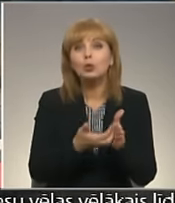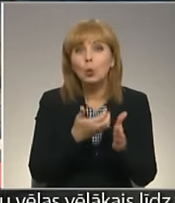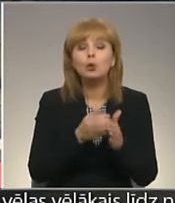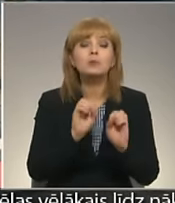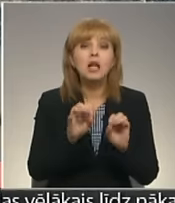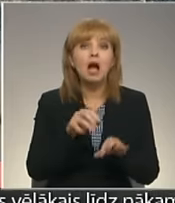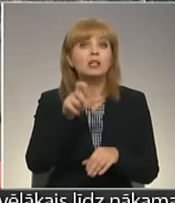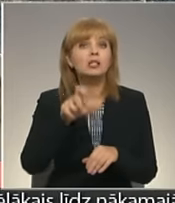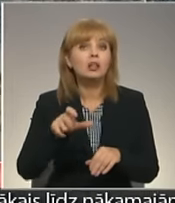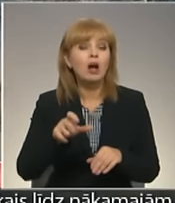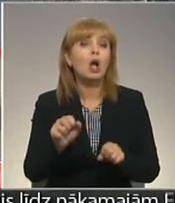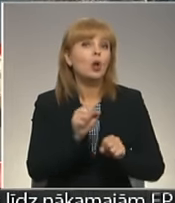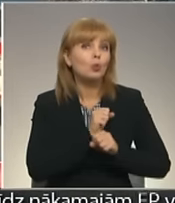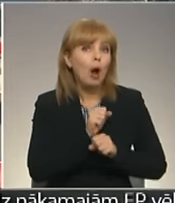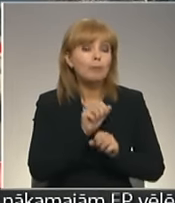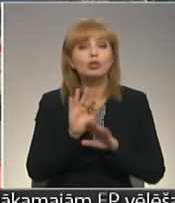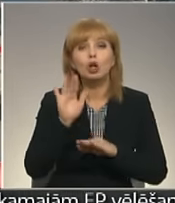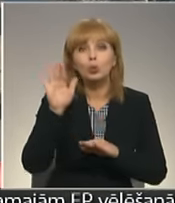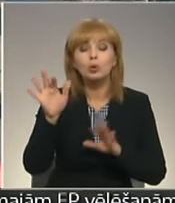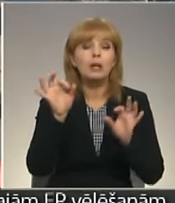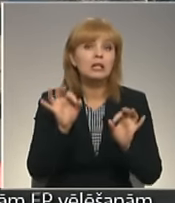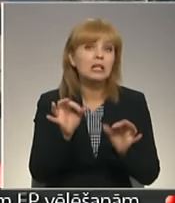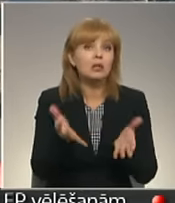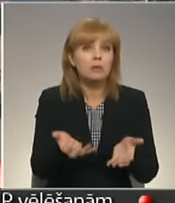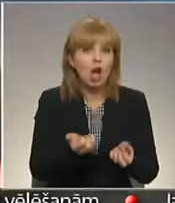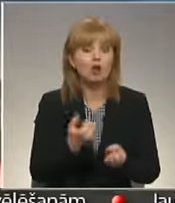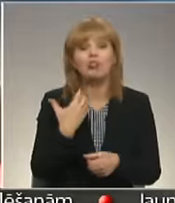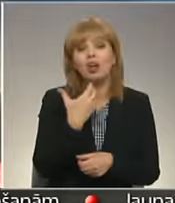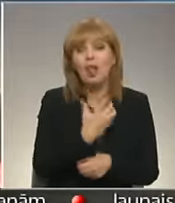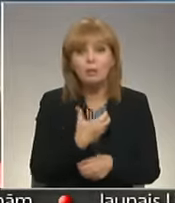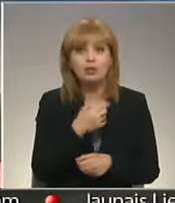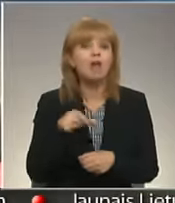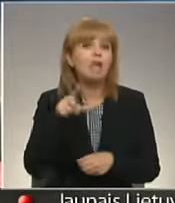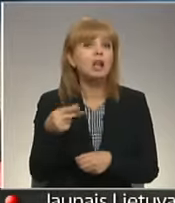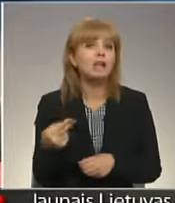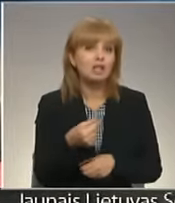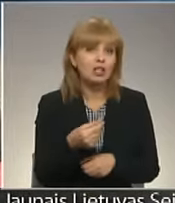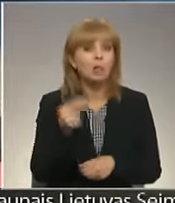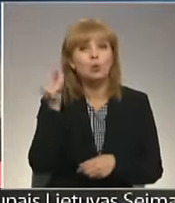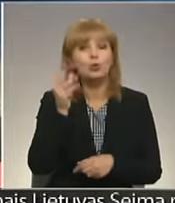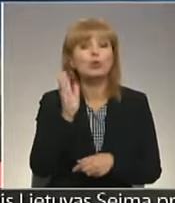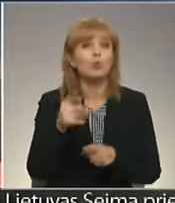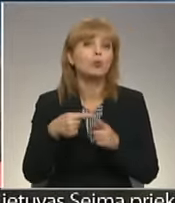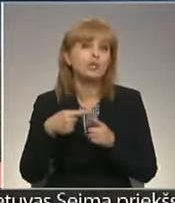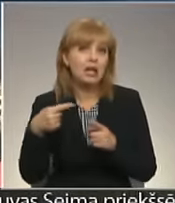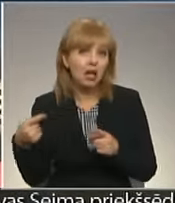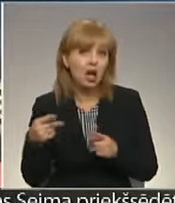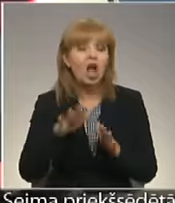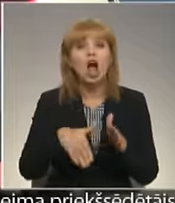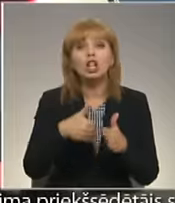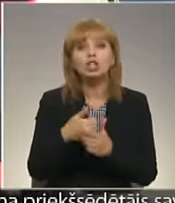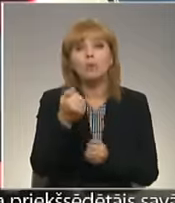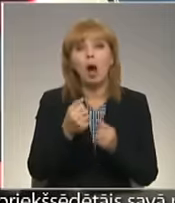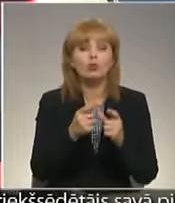ar to, ka cilvēki ir nobijušies, ka turpmāk tiesību iegūšanai būs nepieciešams lielāks finansējums un kursi būs ilgāki. Ja līdz šim pie